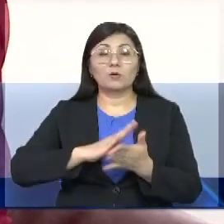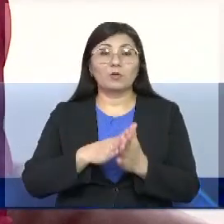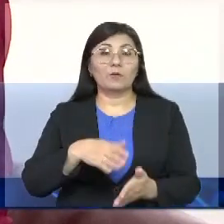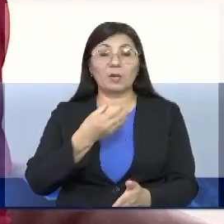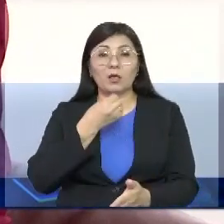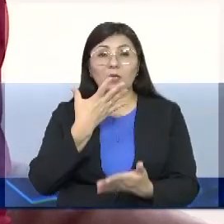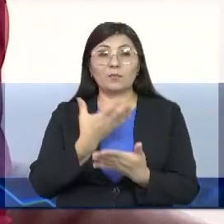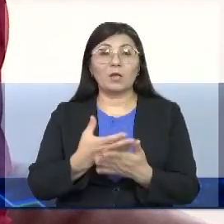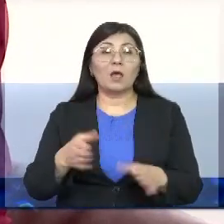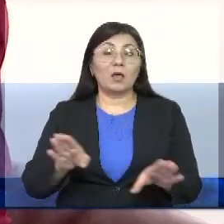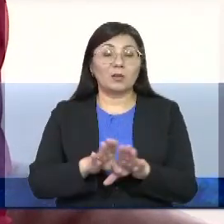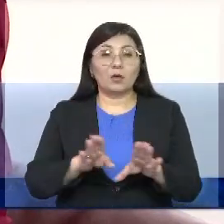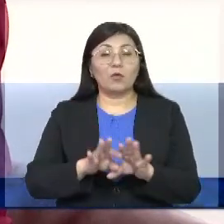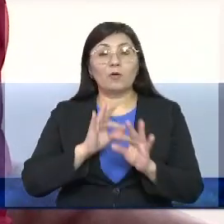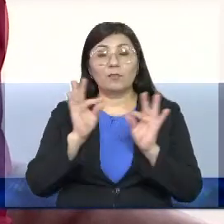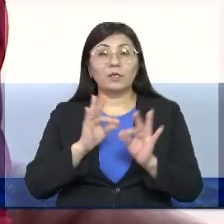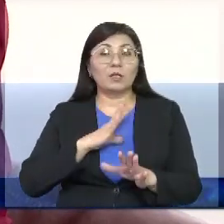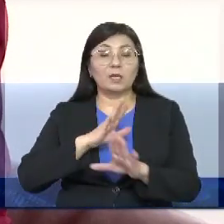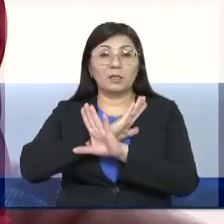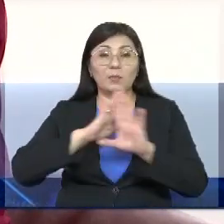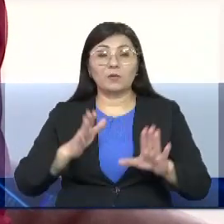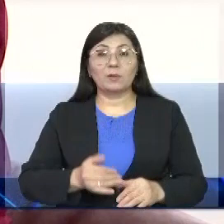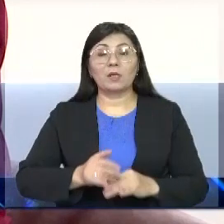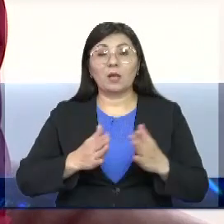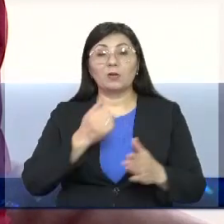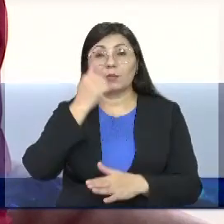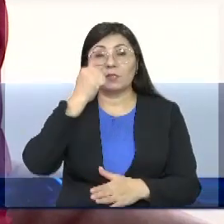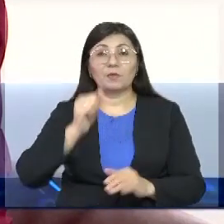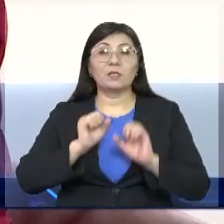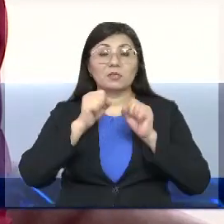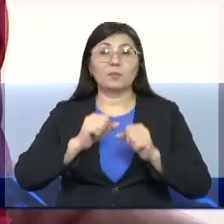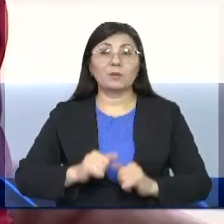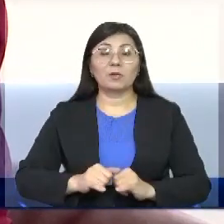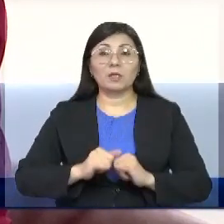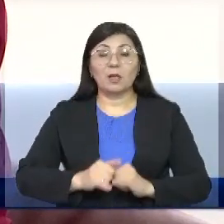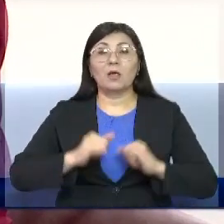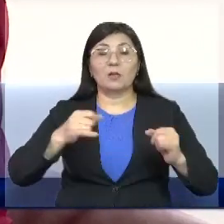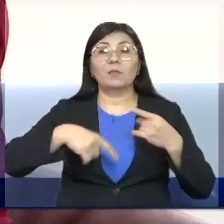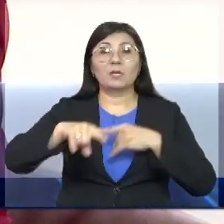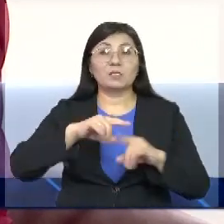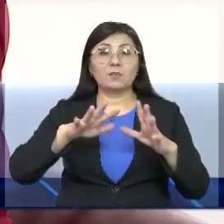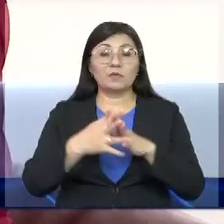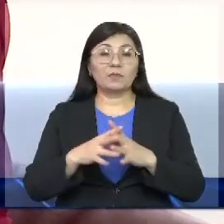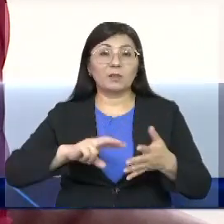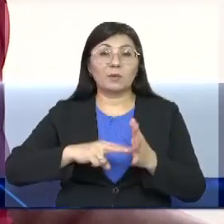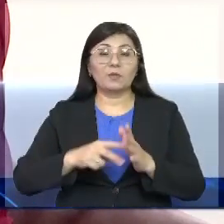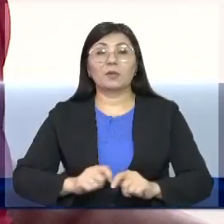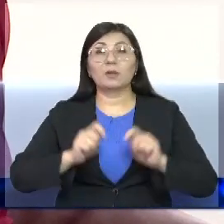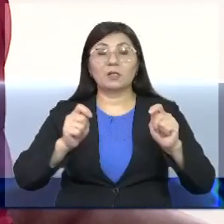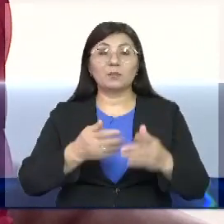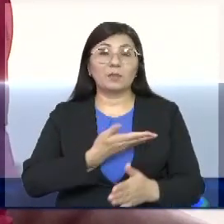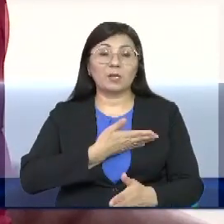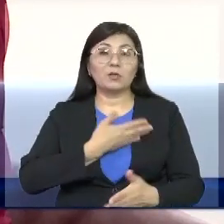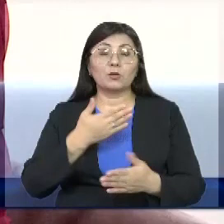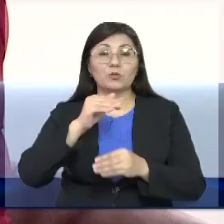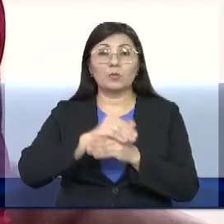никогда подобного не было. Огромное спасибо государству за возможность открывать и развивать бизнес в сельской местности. Планирую в дальнейшем расширяться. Хочу